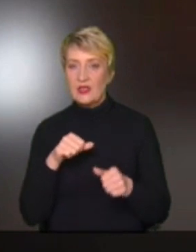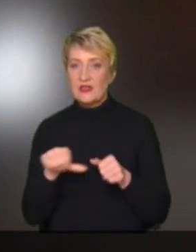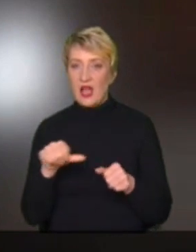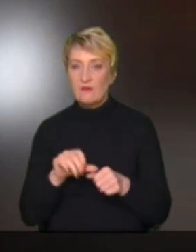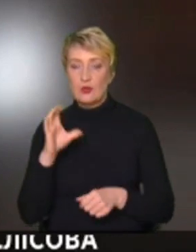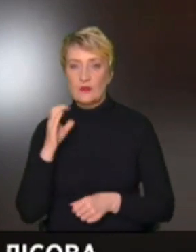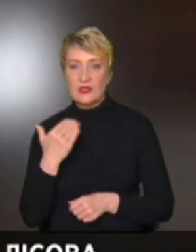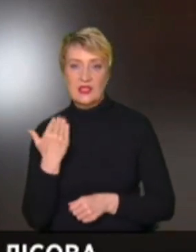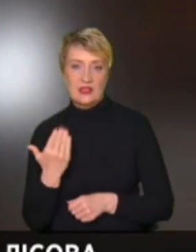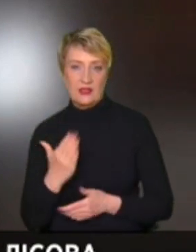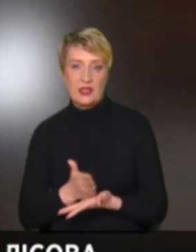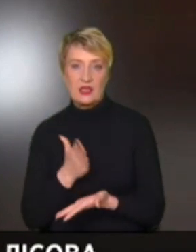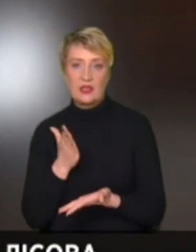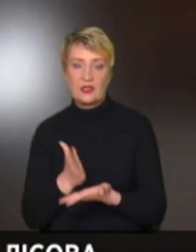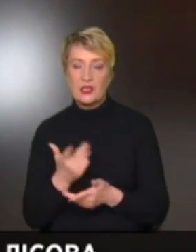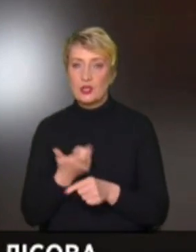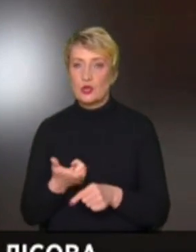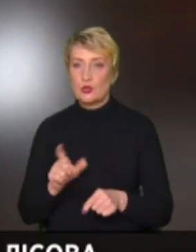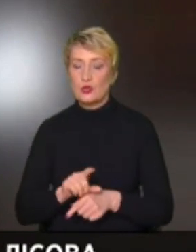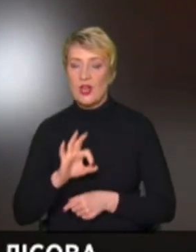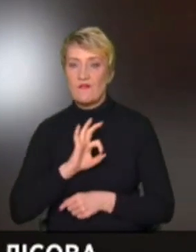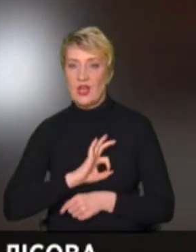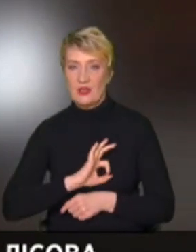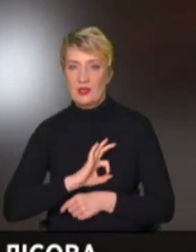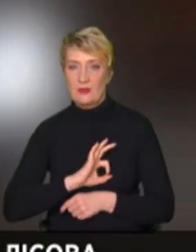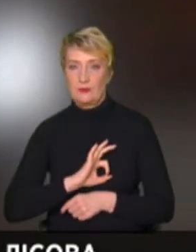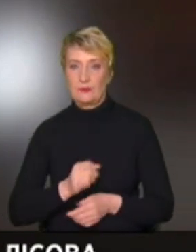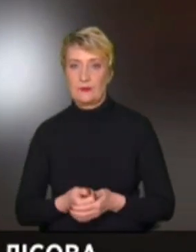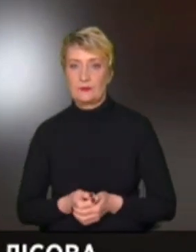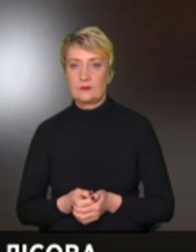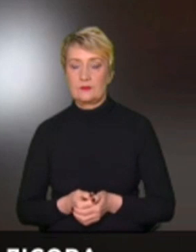це, в принципі, є така дуже вигідна,